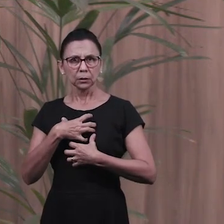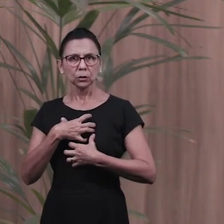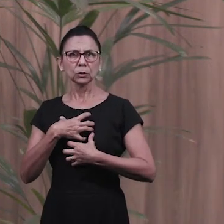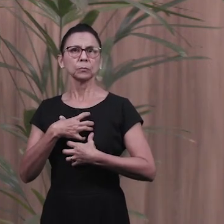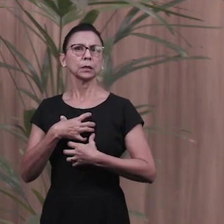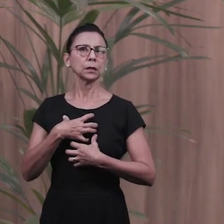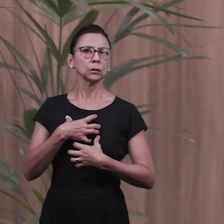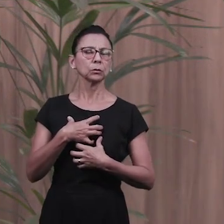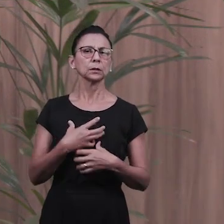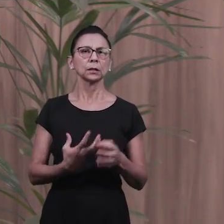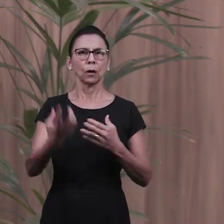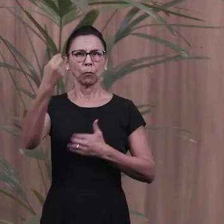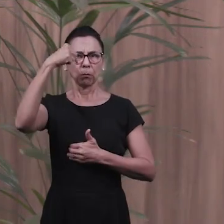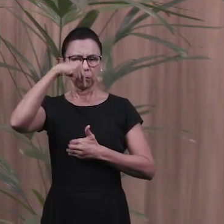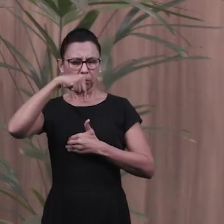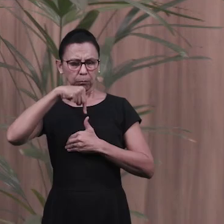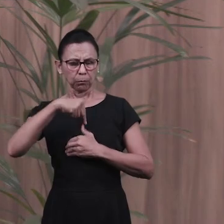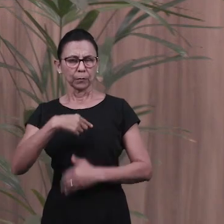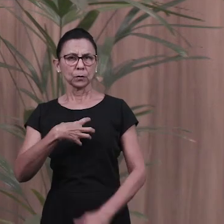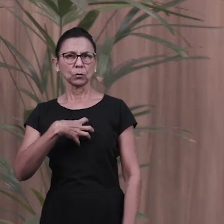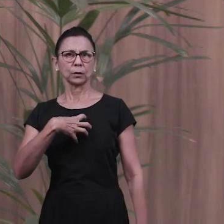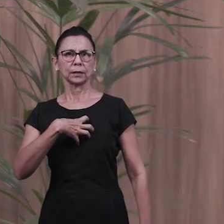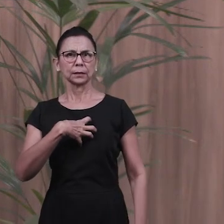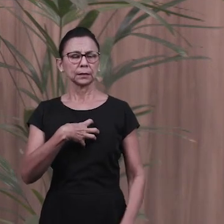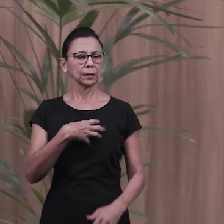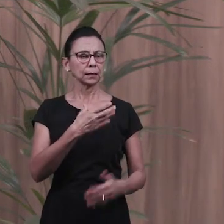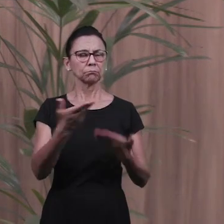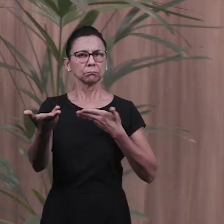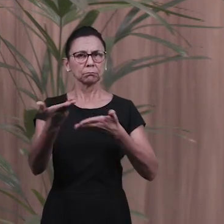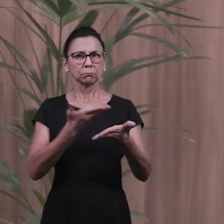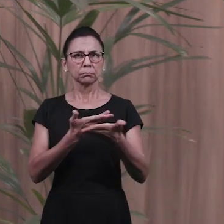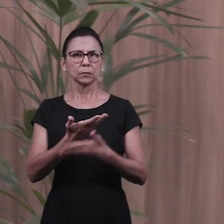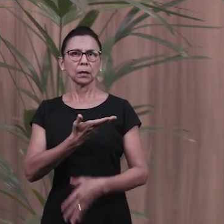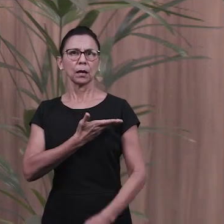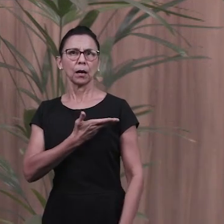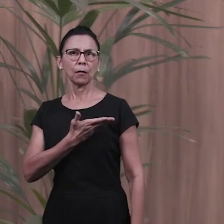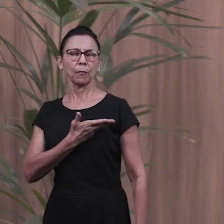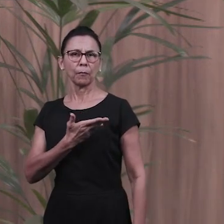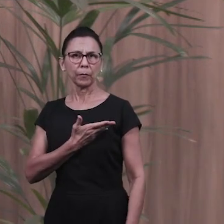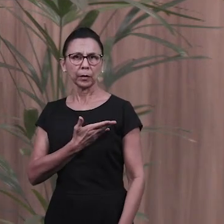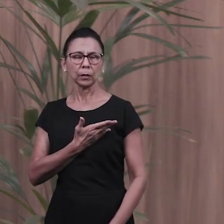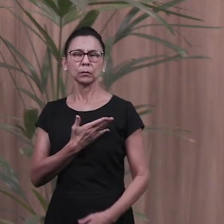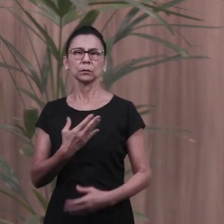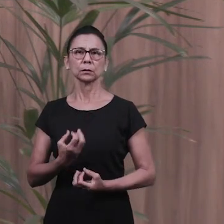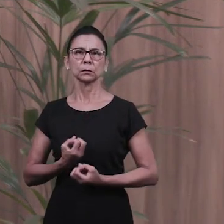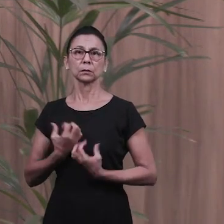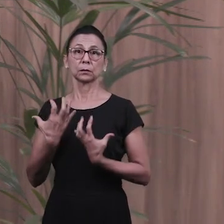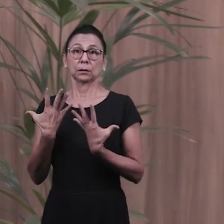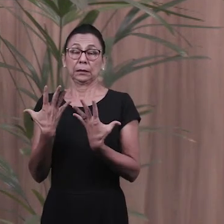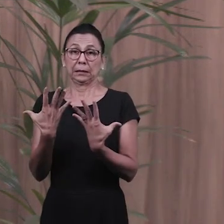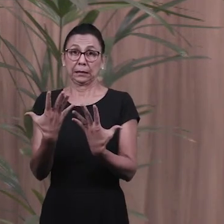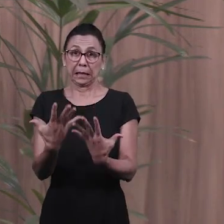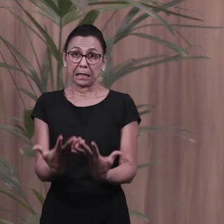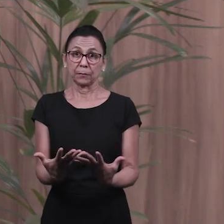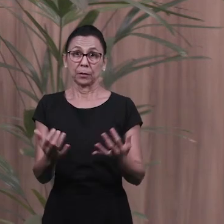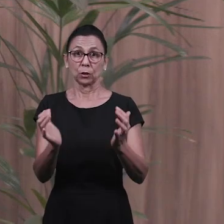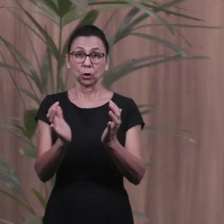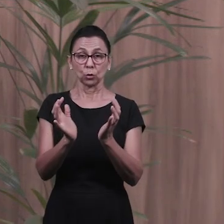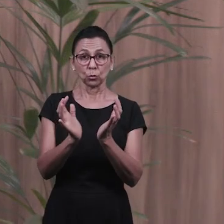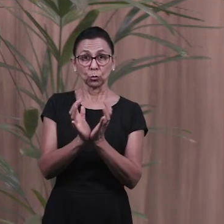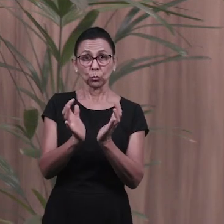à connaître à soi-même, aux autres et au monde, à partager, à exprimer son individualité